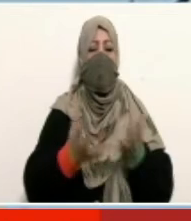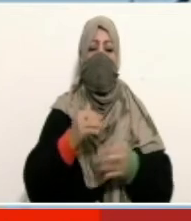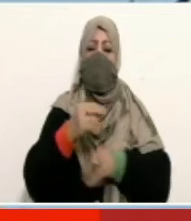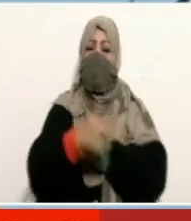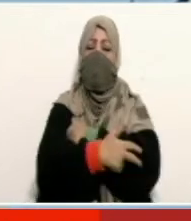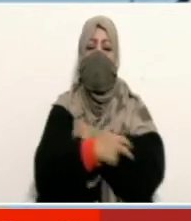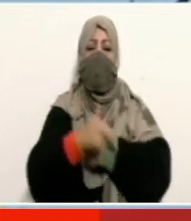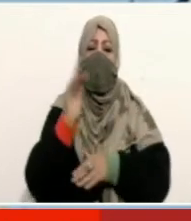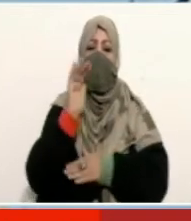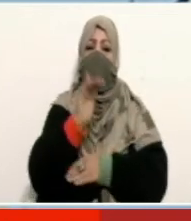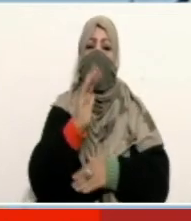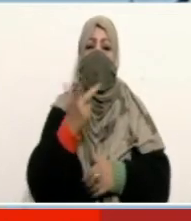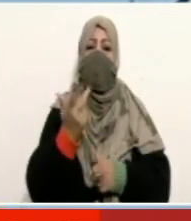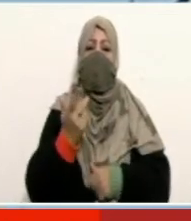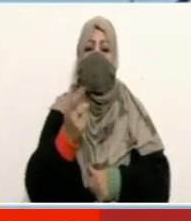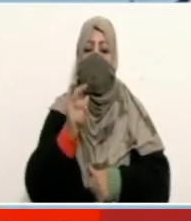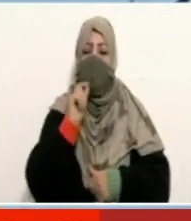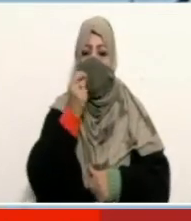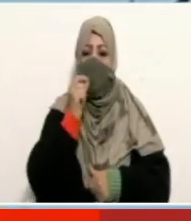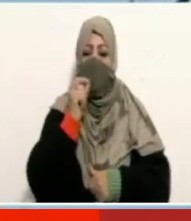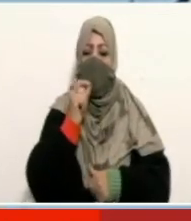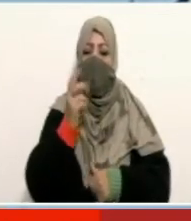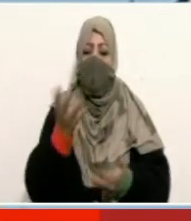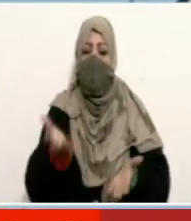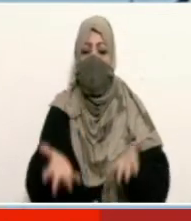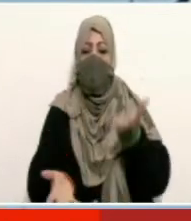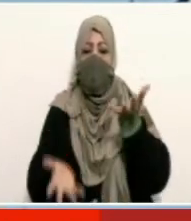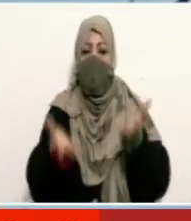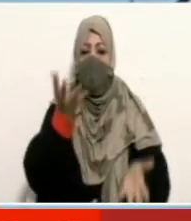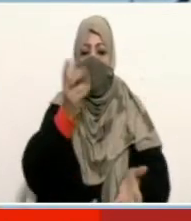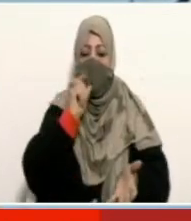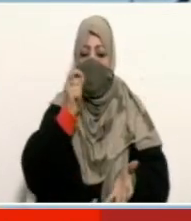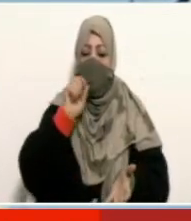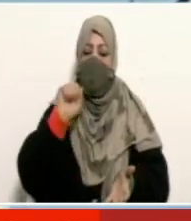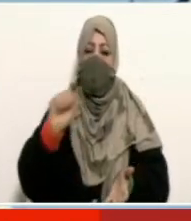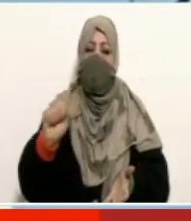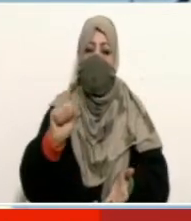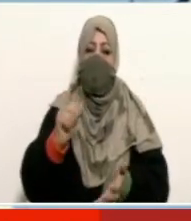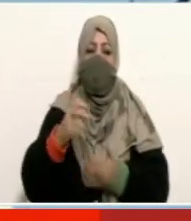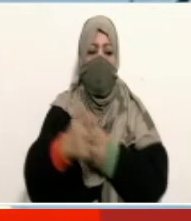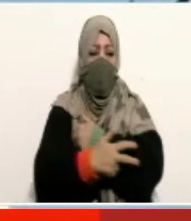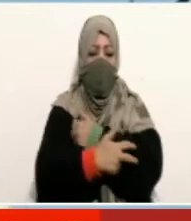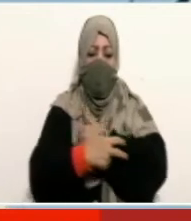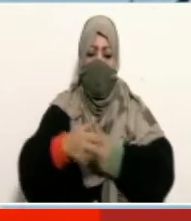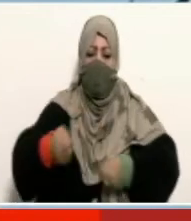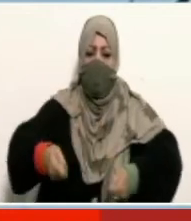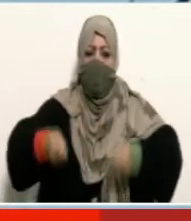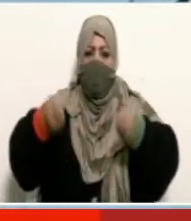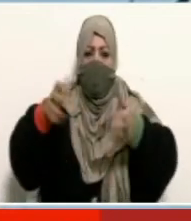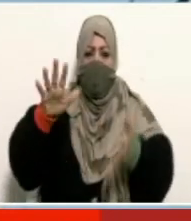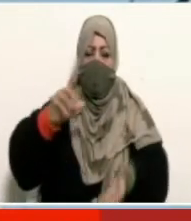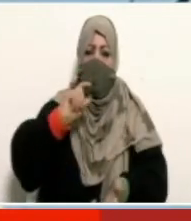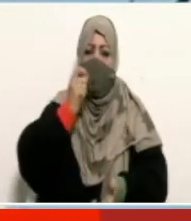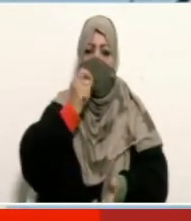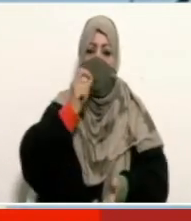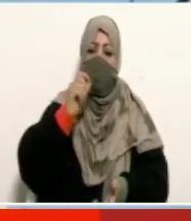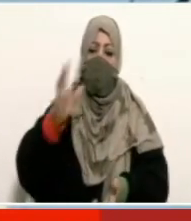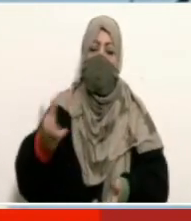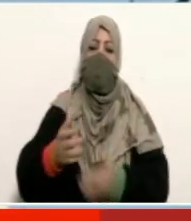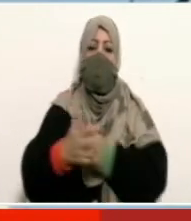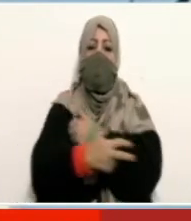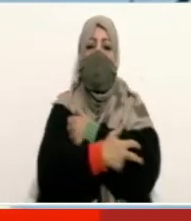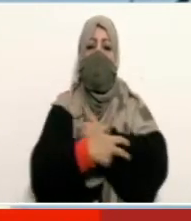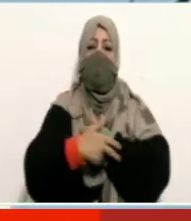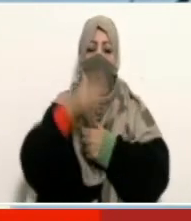يكال بالكيلات وبالمرطات مثلا الحبة ثم يخرج زكاته من زيته، فإذا كان هو ما